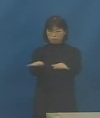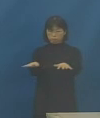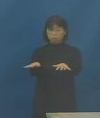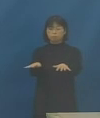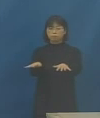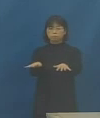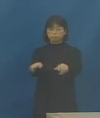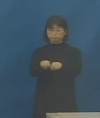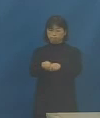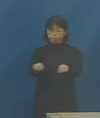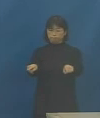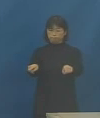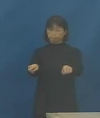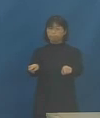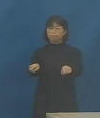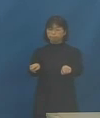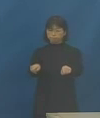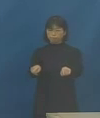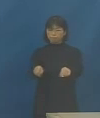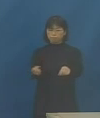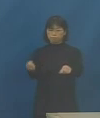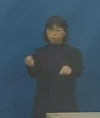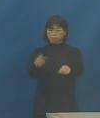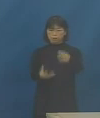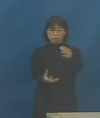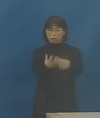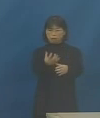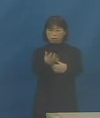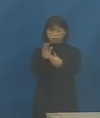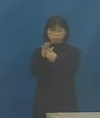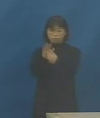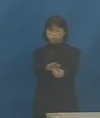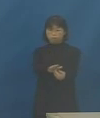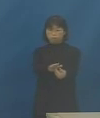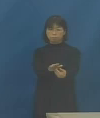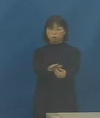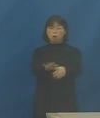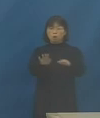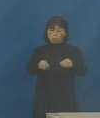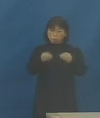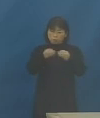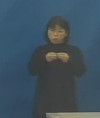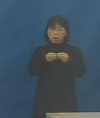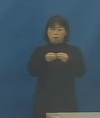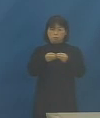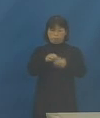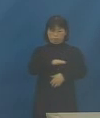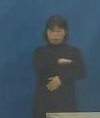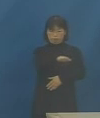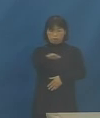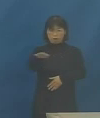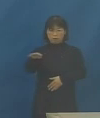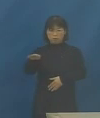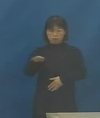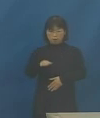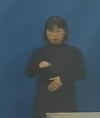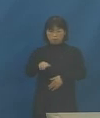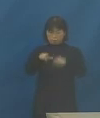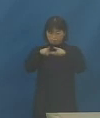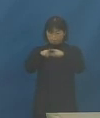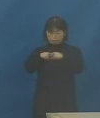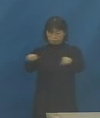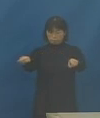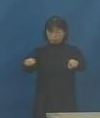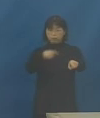こうしたことの再発防止この徹底をこの機会に皆さんにお長させて